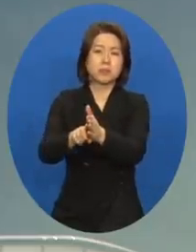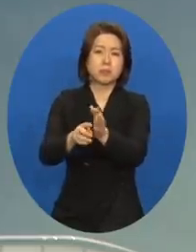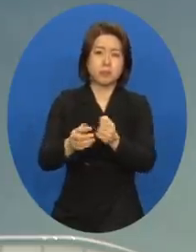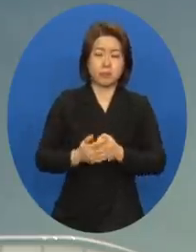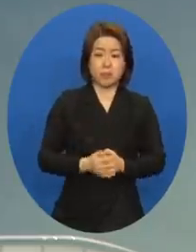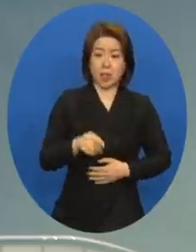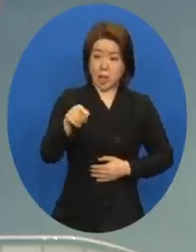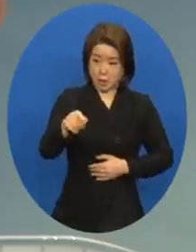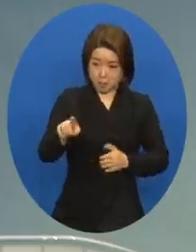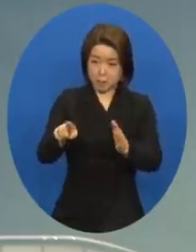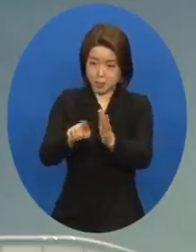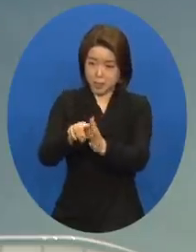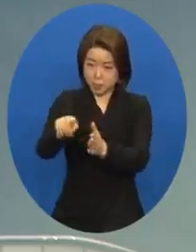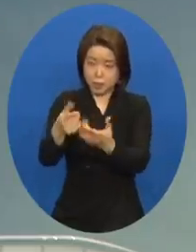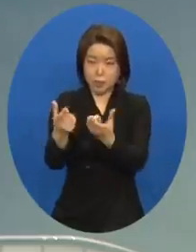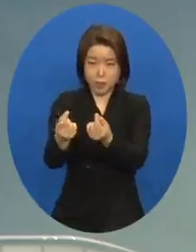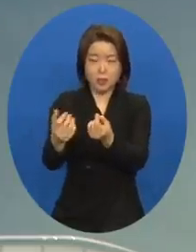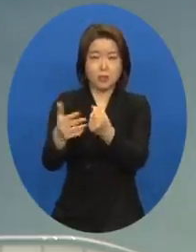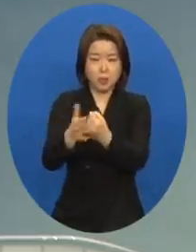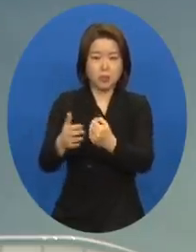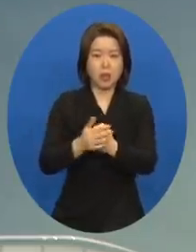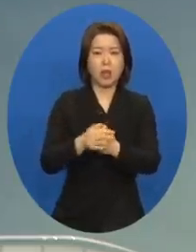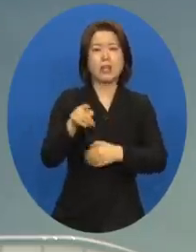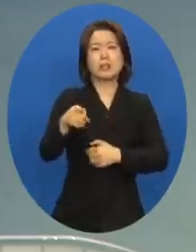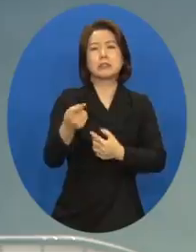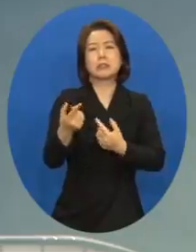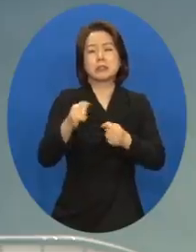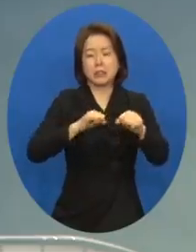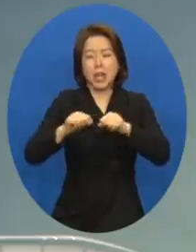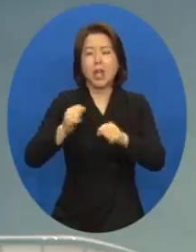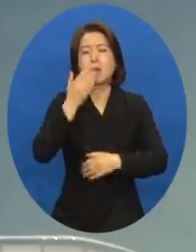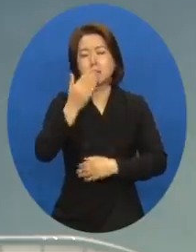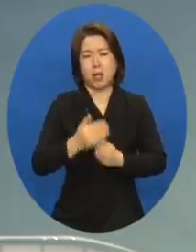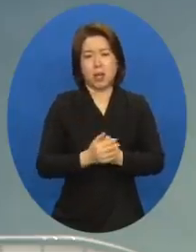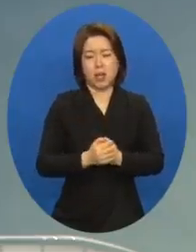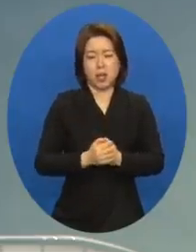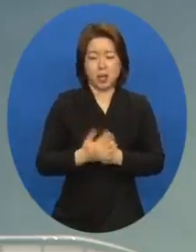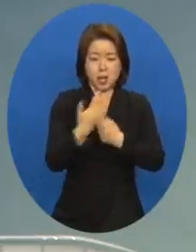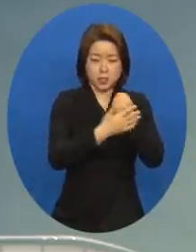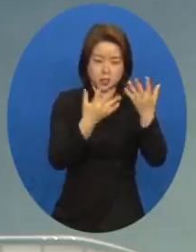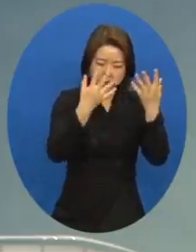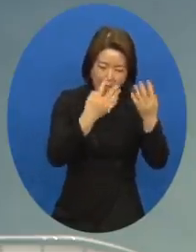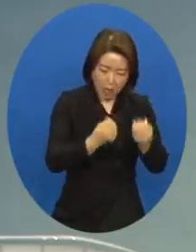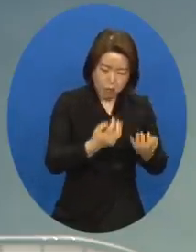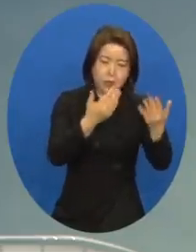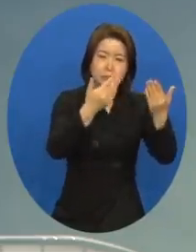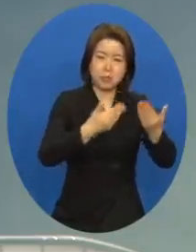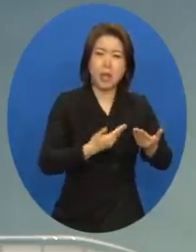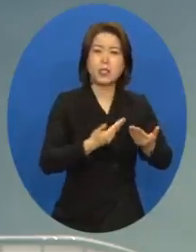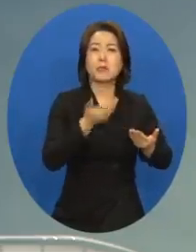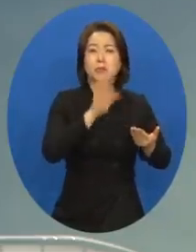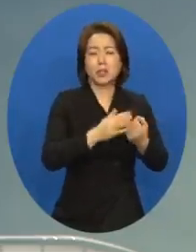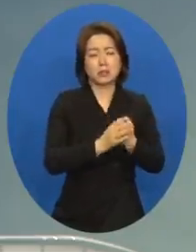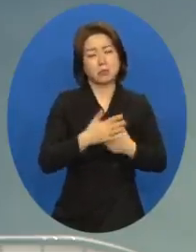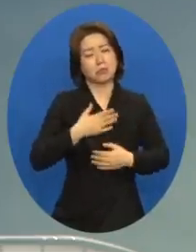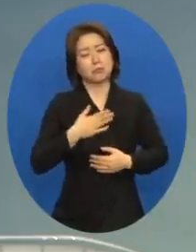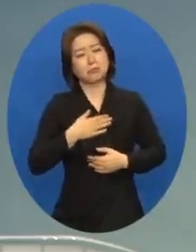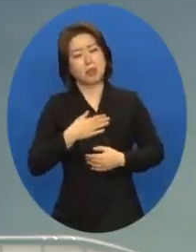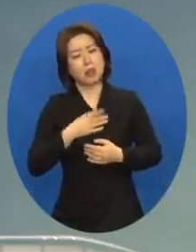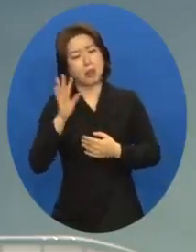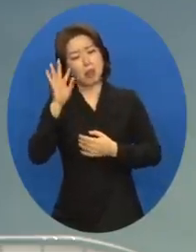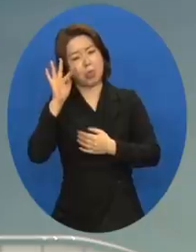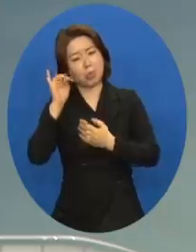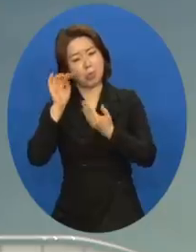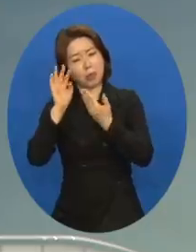믿음이 그러니까 그렇게 되는 겁니다. 은혜를 아무리 많이 받아도 나는 얼마 안 가면